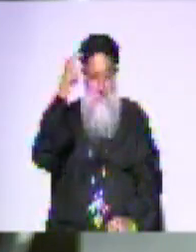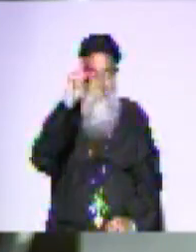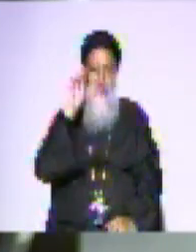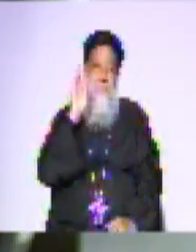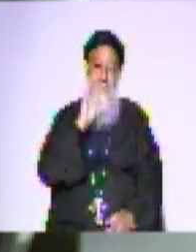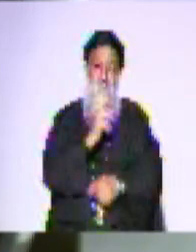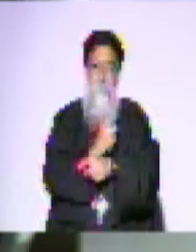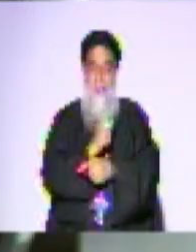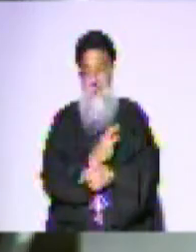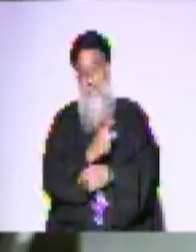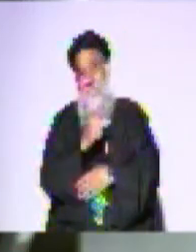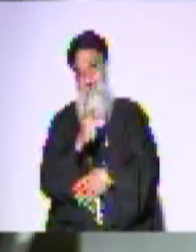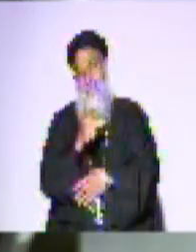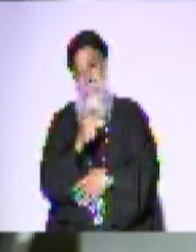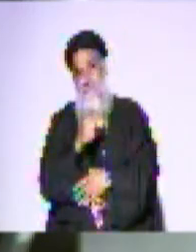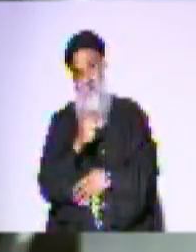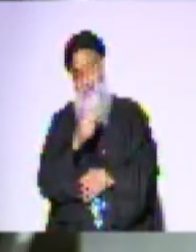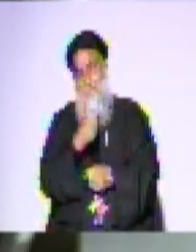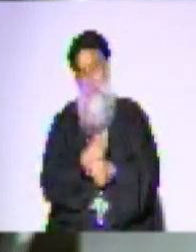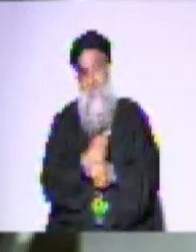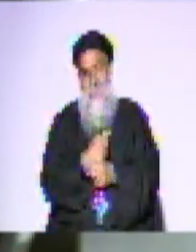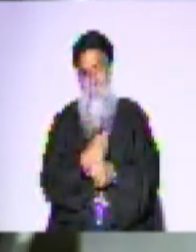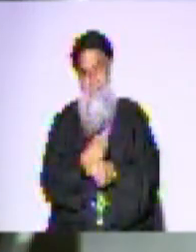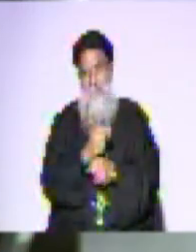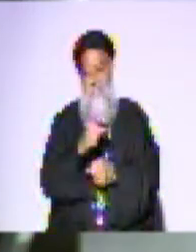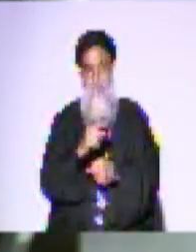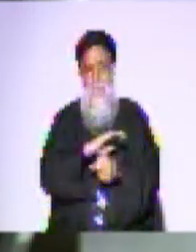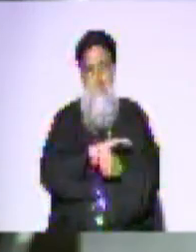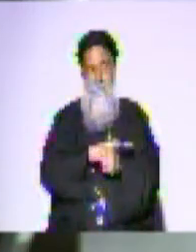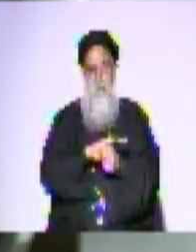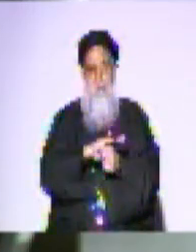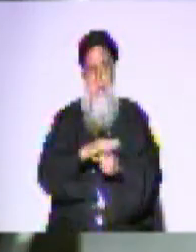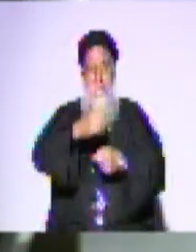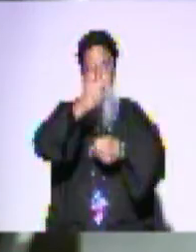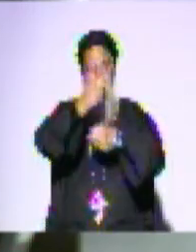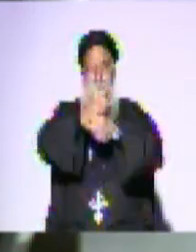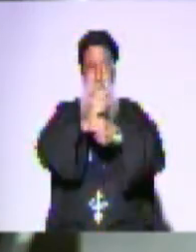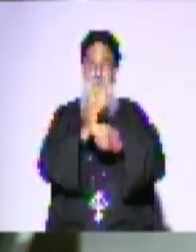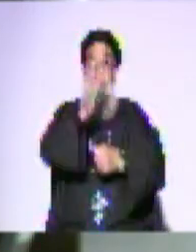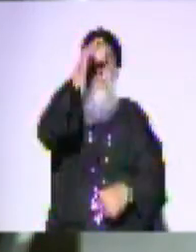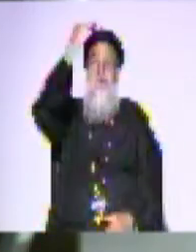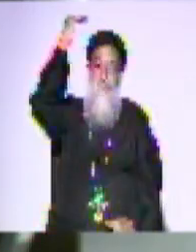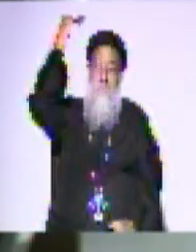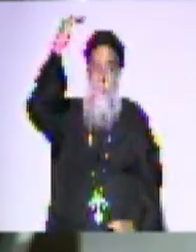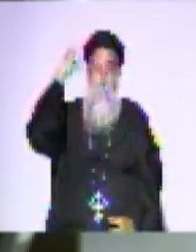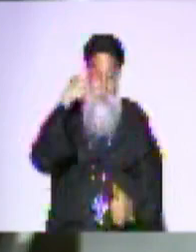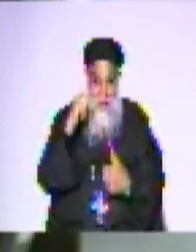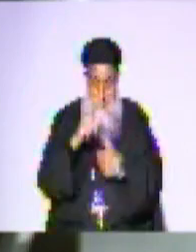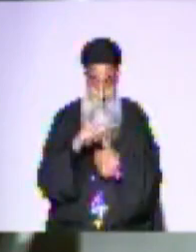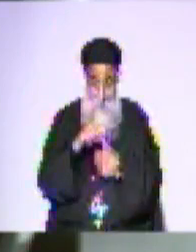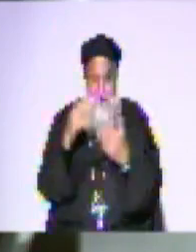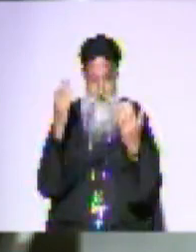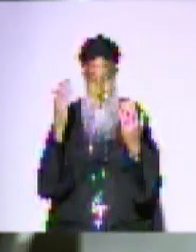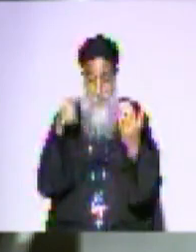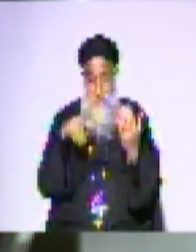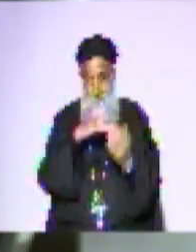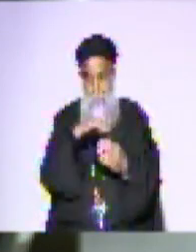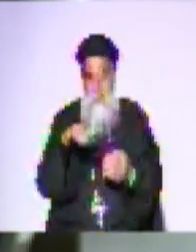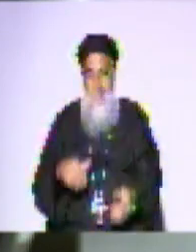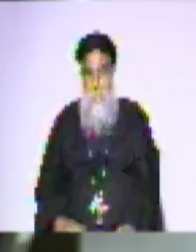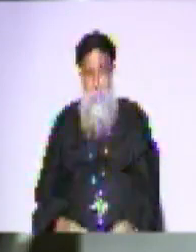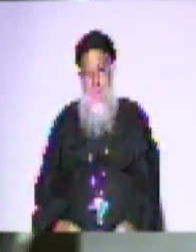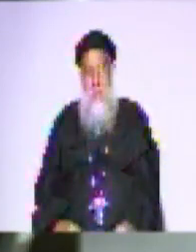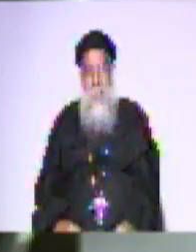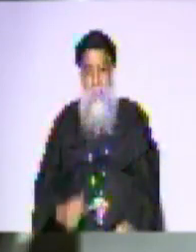اتفضلي. إذا ما وقفنا في هيكلك المقدس نحسب كالقيام في السماء، وإحنا دلوقتي بقالنا